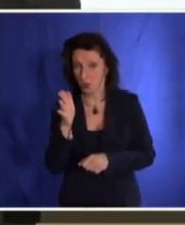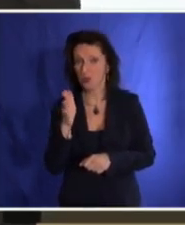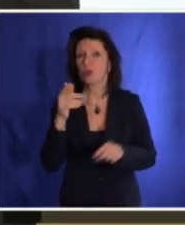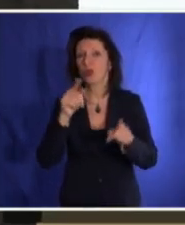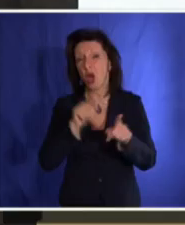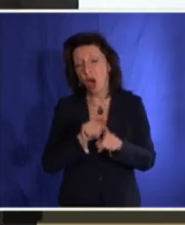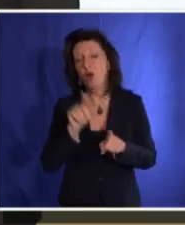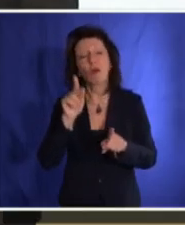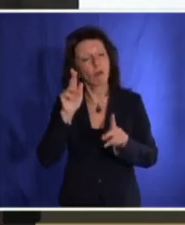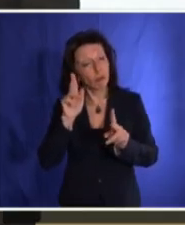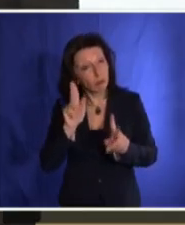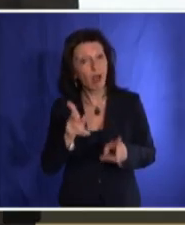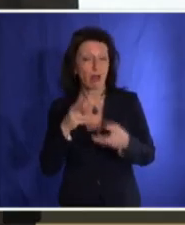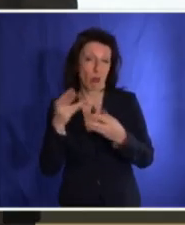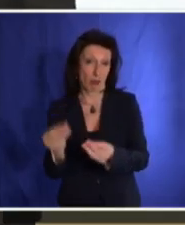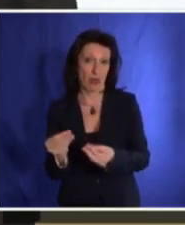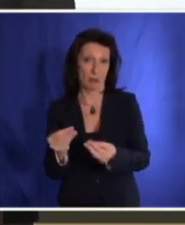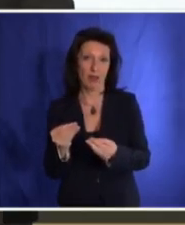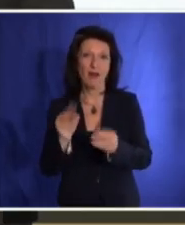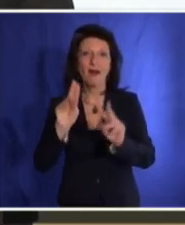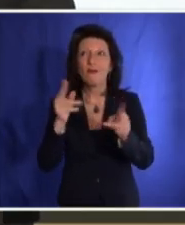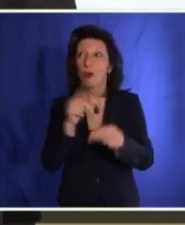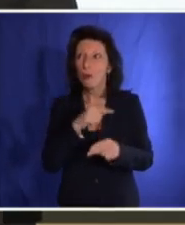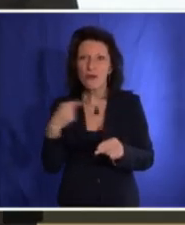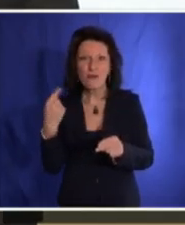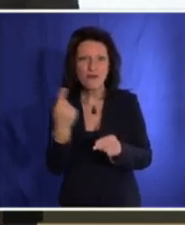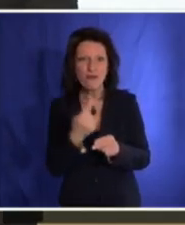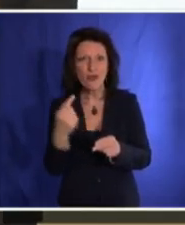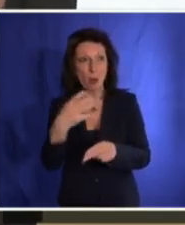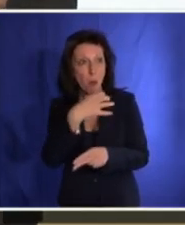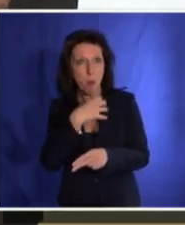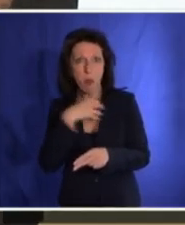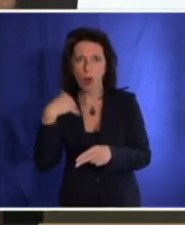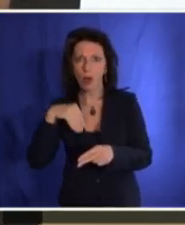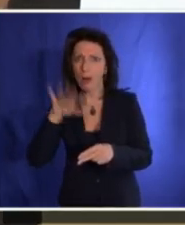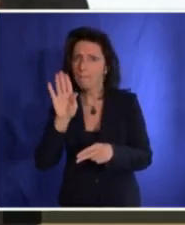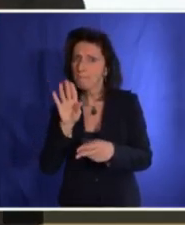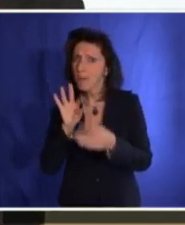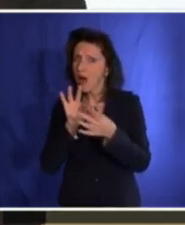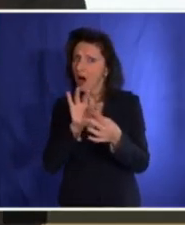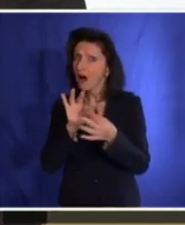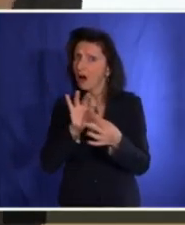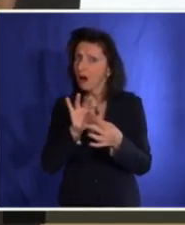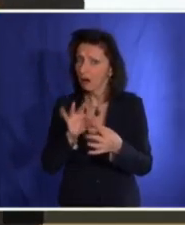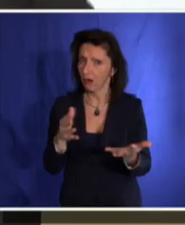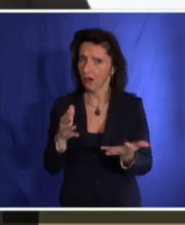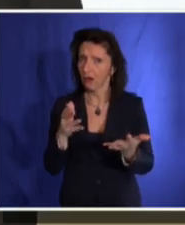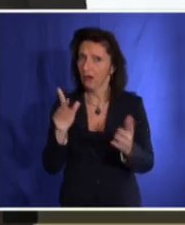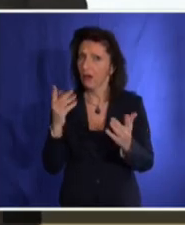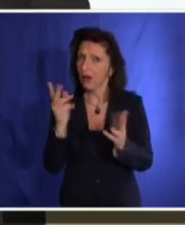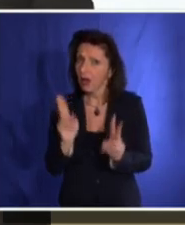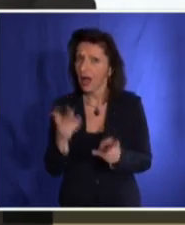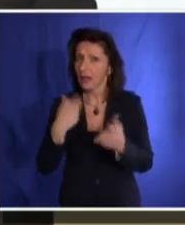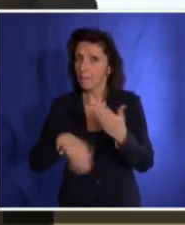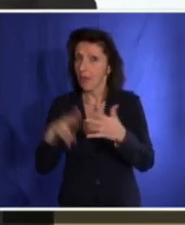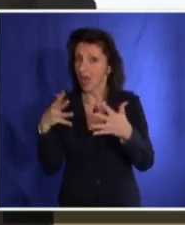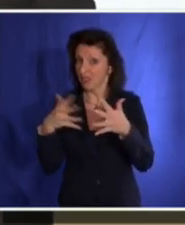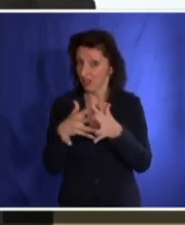Regel näher beim Bürger sind und damit transparenter, schneller und meistens auch